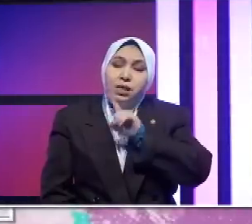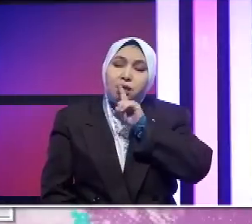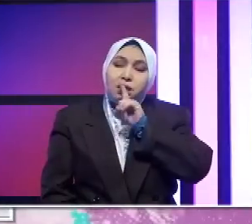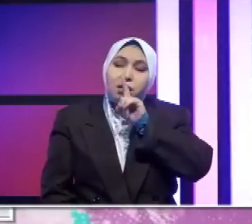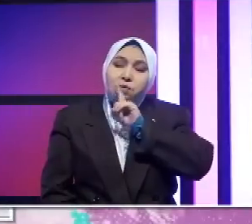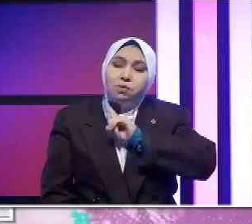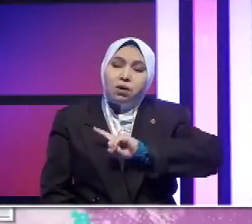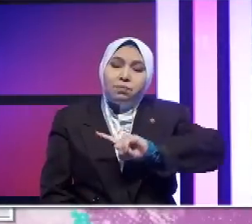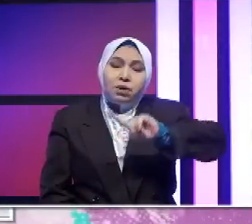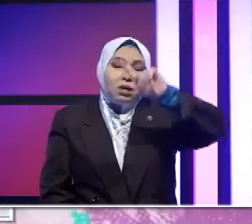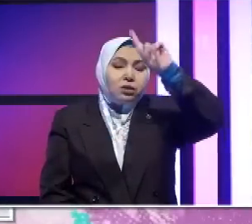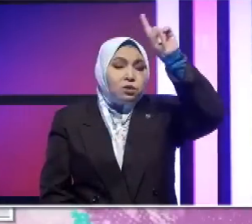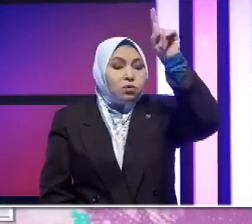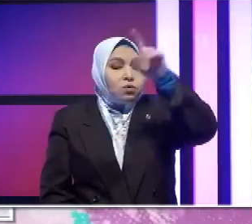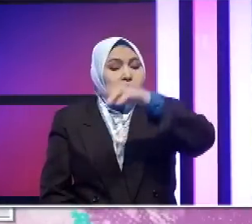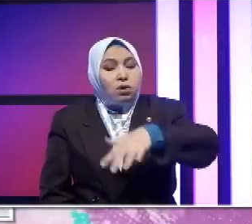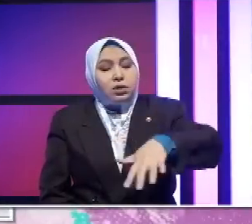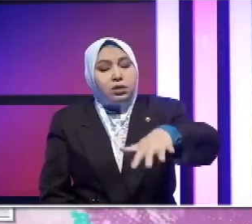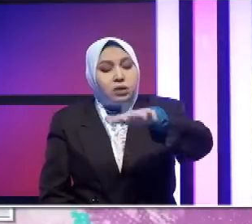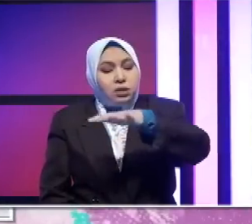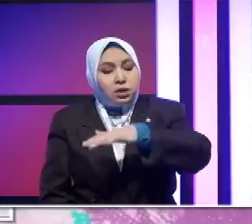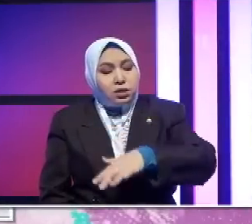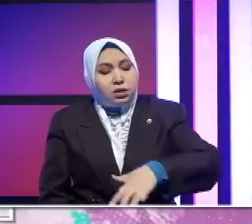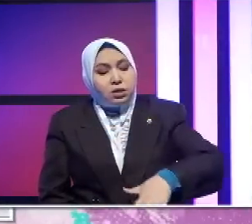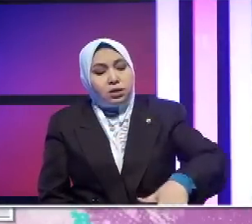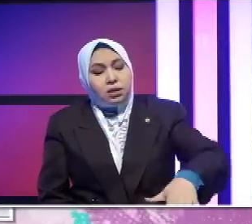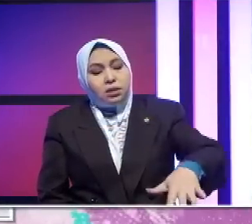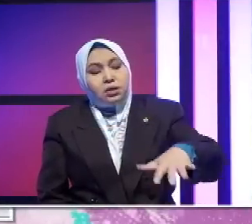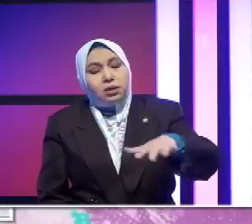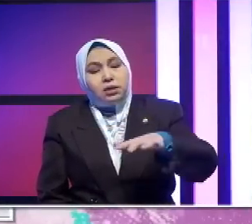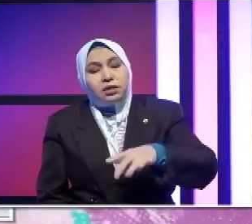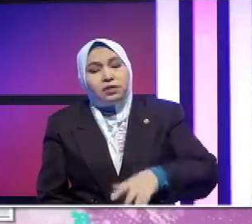الله الرحمن